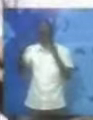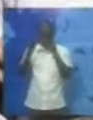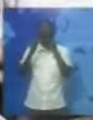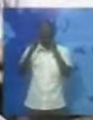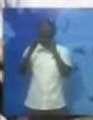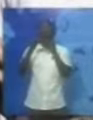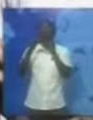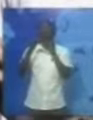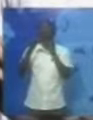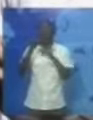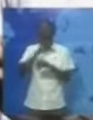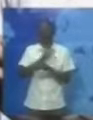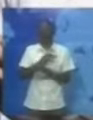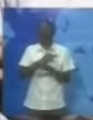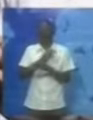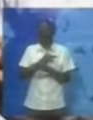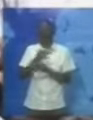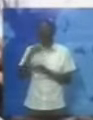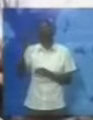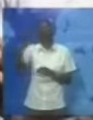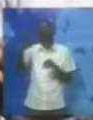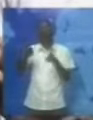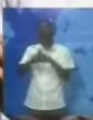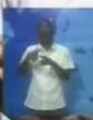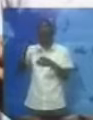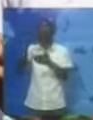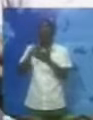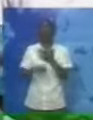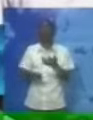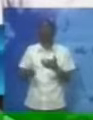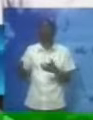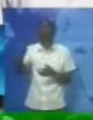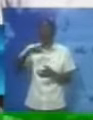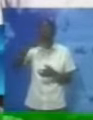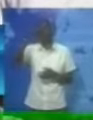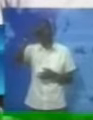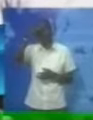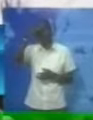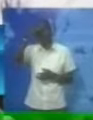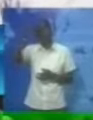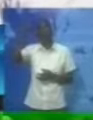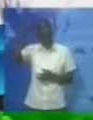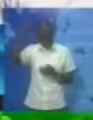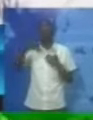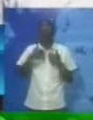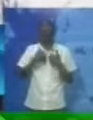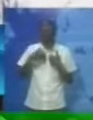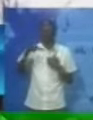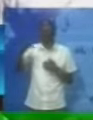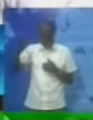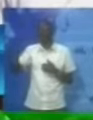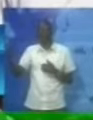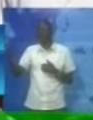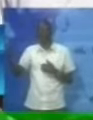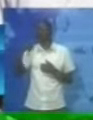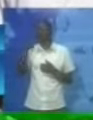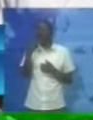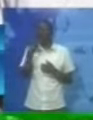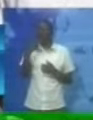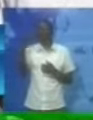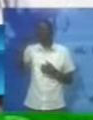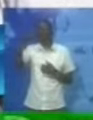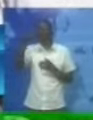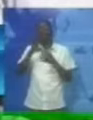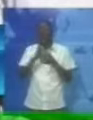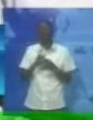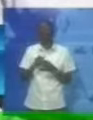Ça fait 34 ans qu'on applique la même taxe. Et vous savez, il y a eu la dévaluation, il y a eu d'autres, le surenchement